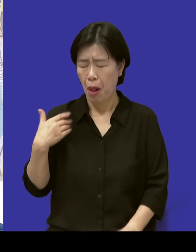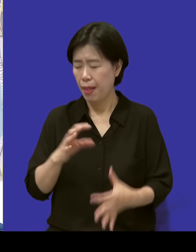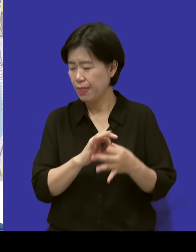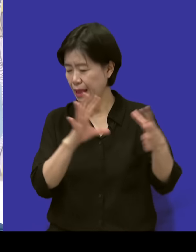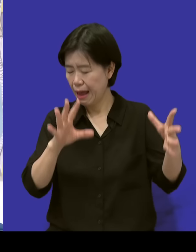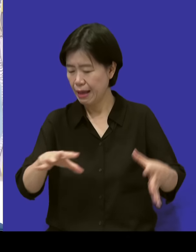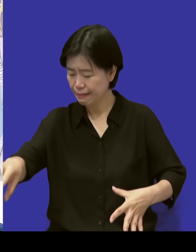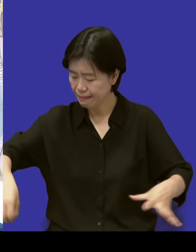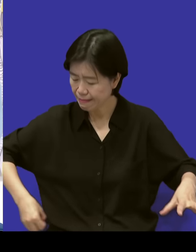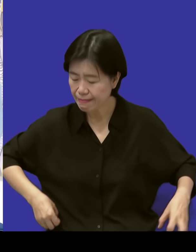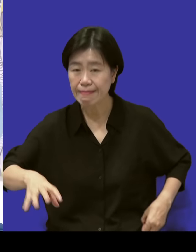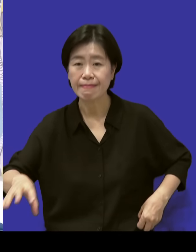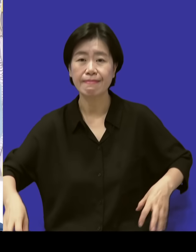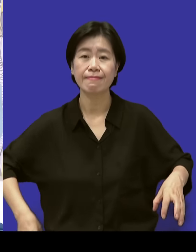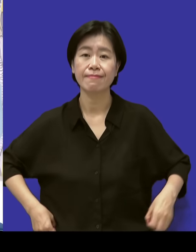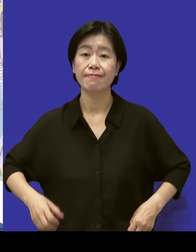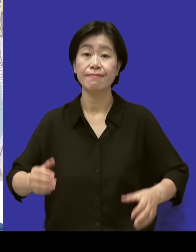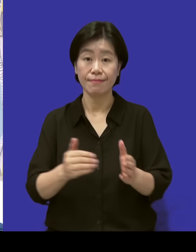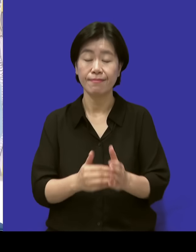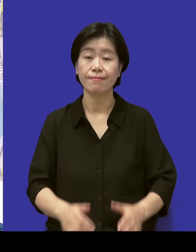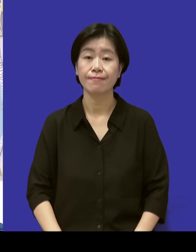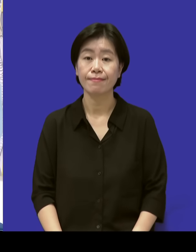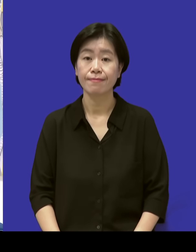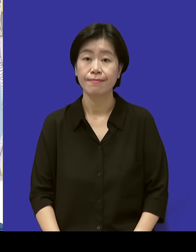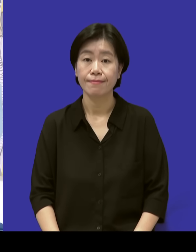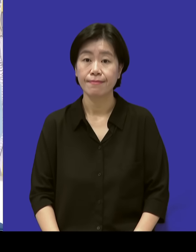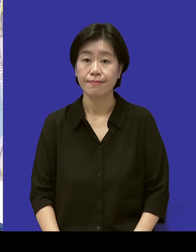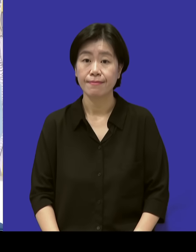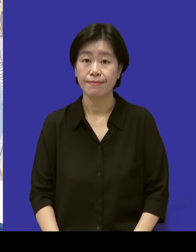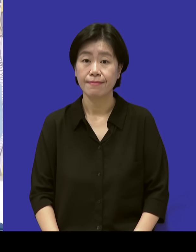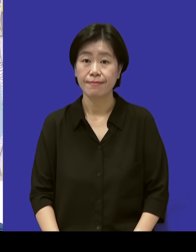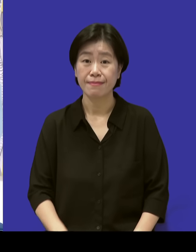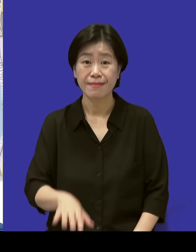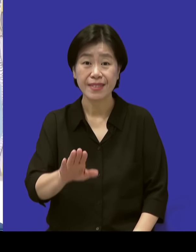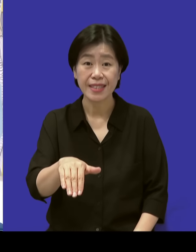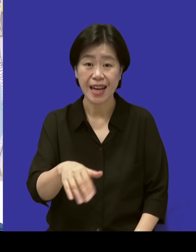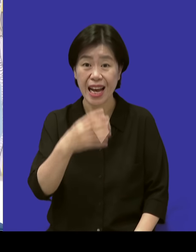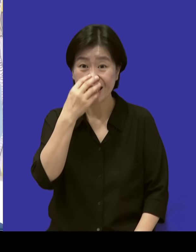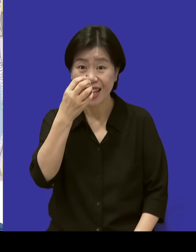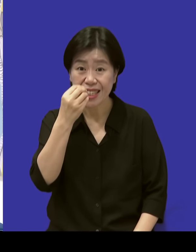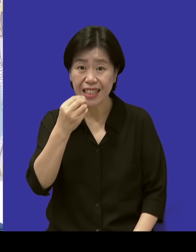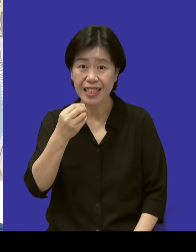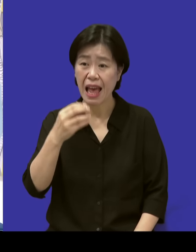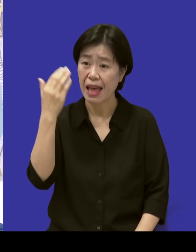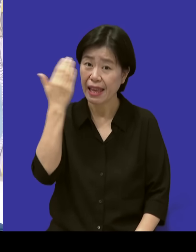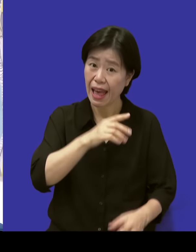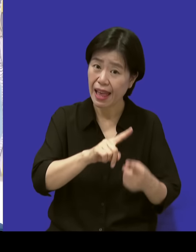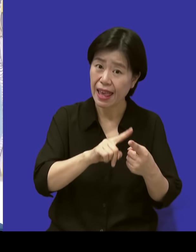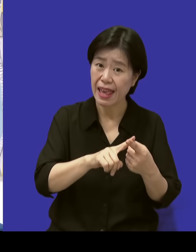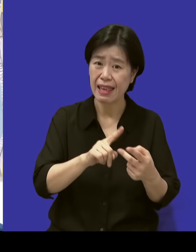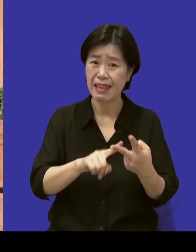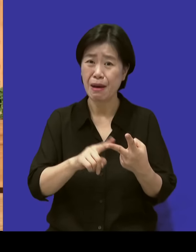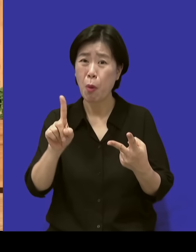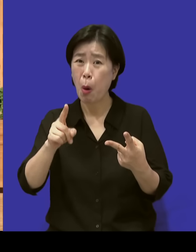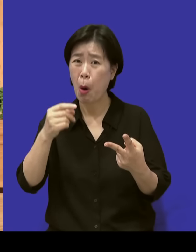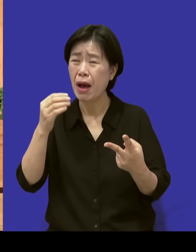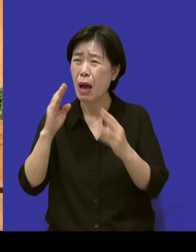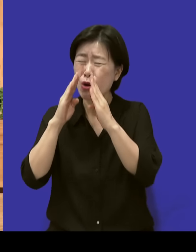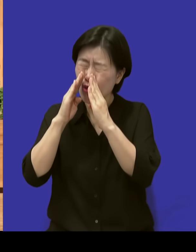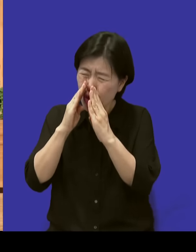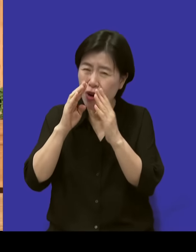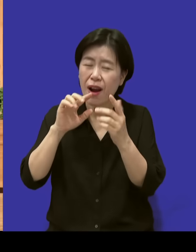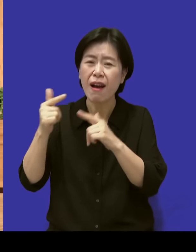막 주웠어요. 주우려다 보니까 깨끗한 쓰레기는 괜찮거든요. 예. 누가 막 코푼 휴지 그쵸, 젖어 있는